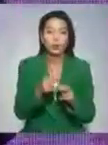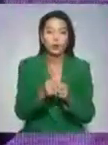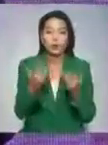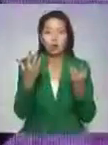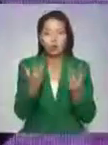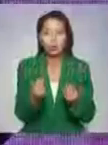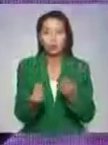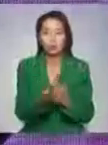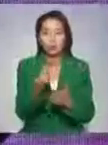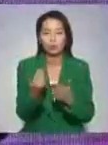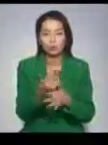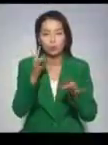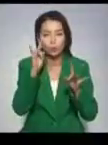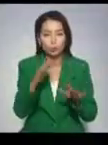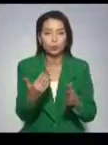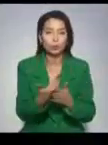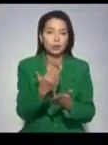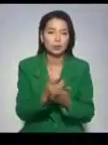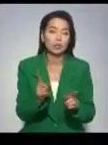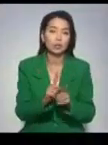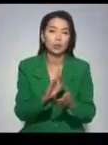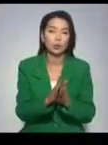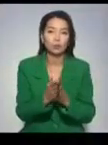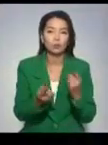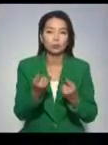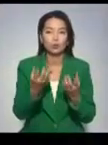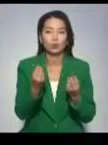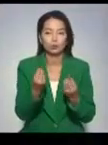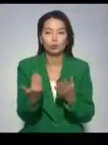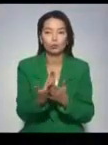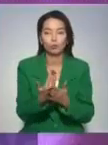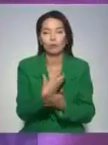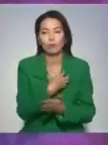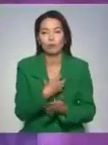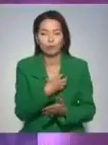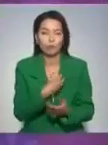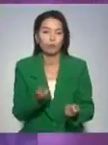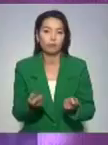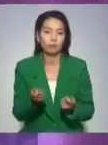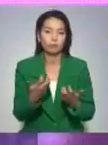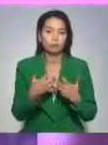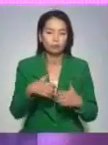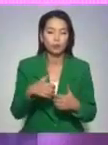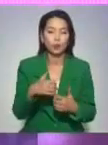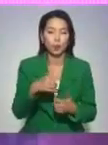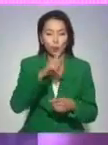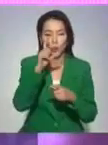преподносит новые сюрпризы. В таких условиях медиа становится источником власти, считает турецкий